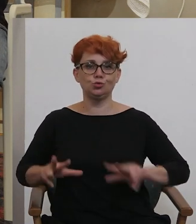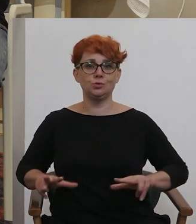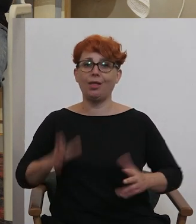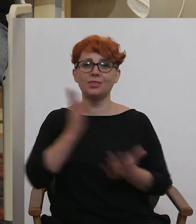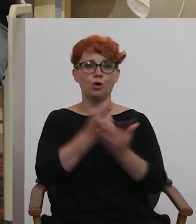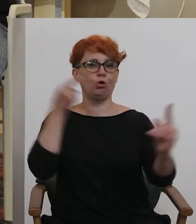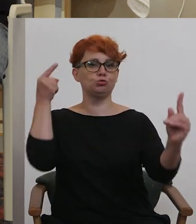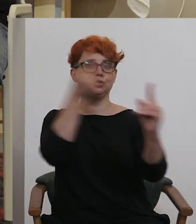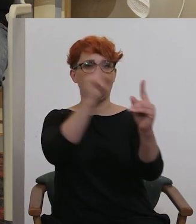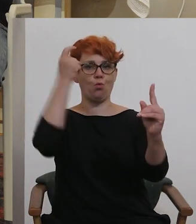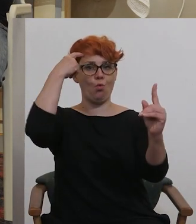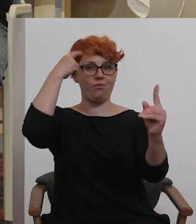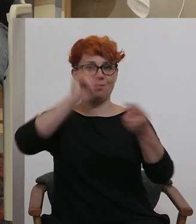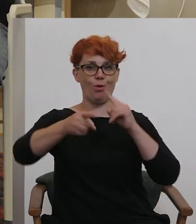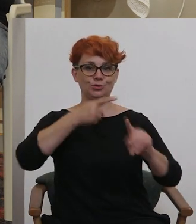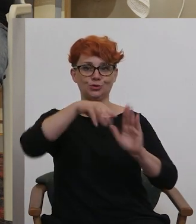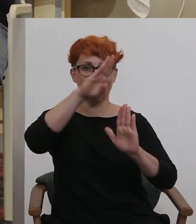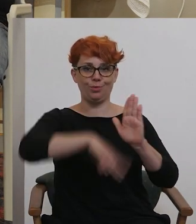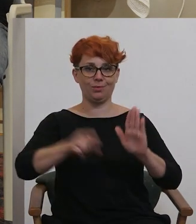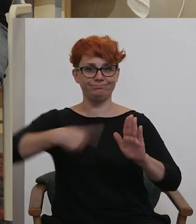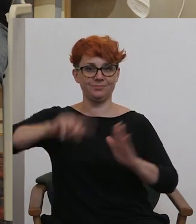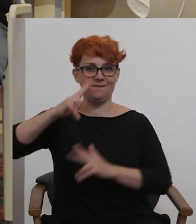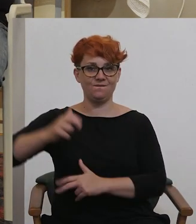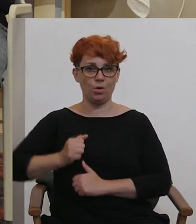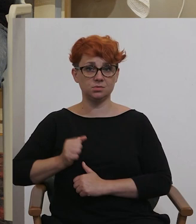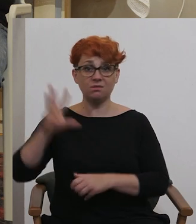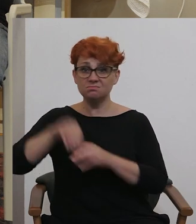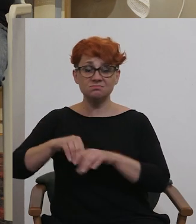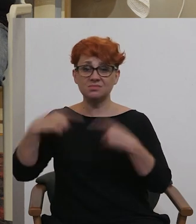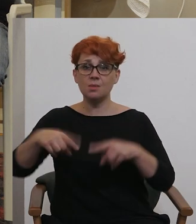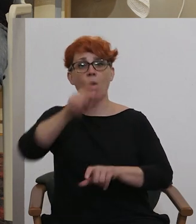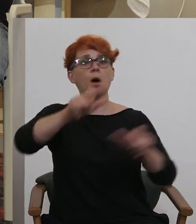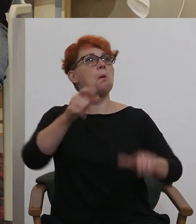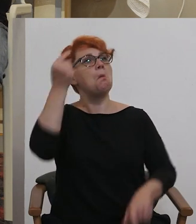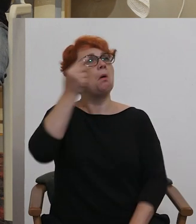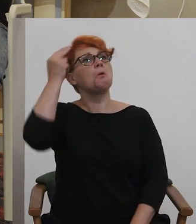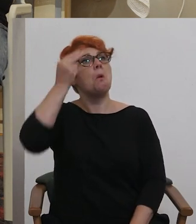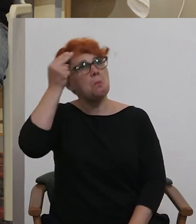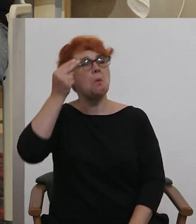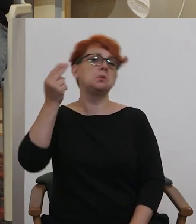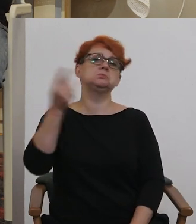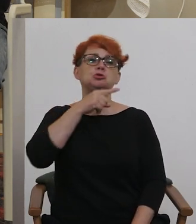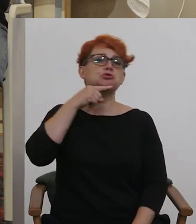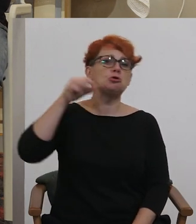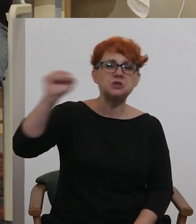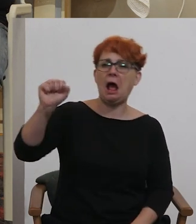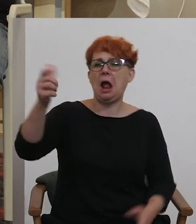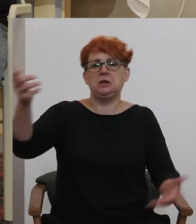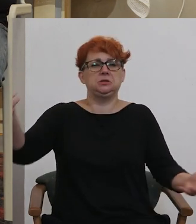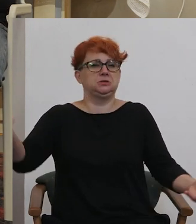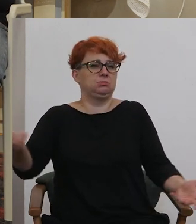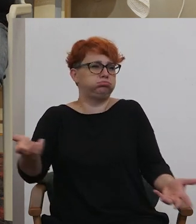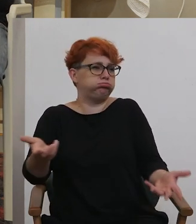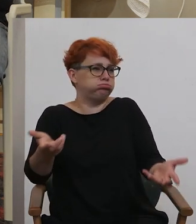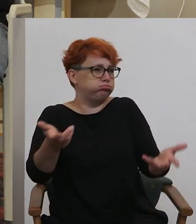program polityczny tego wojska. Tam nikt nie myślał o komunizmie, czy nawet socjalizmie,